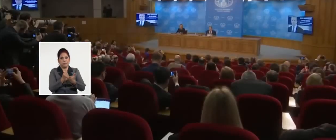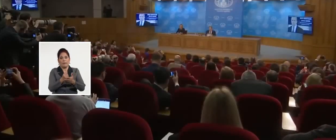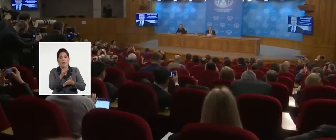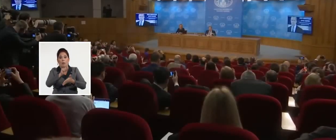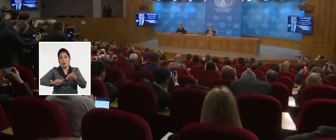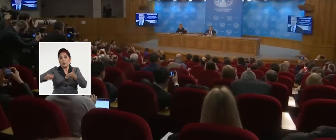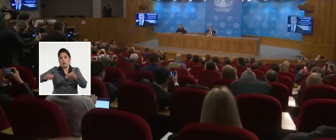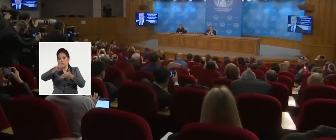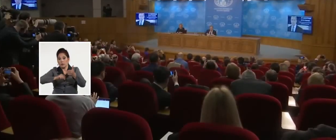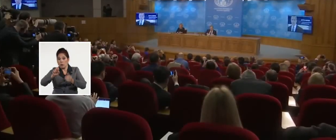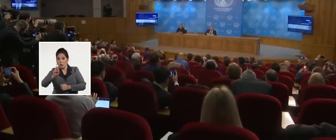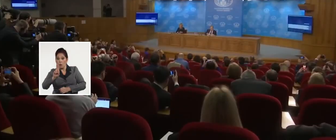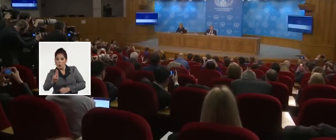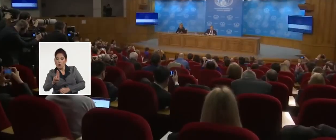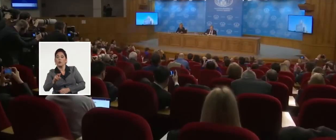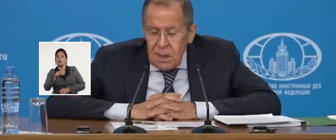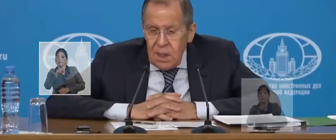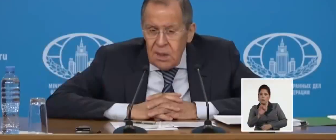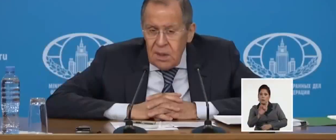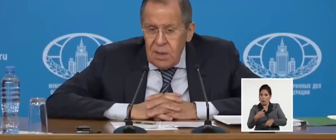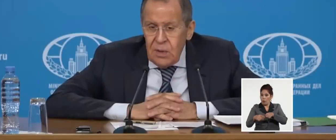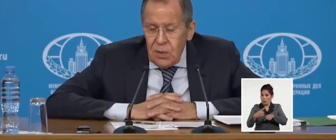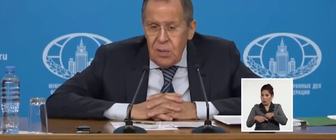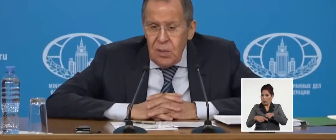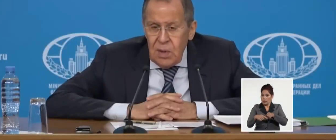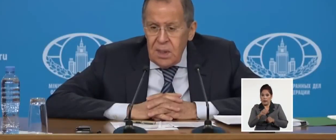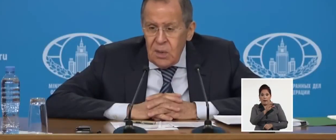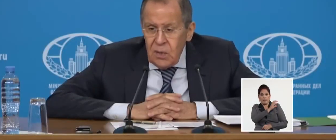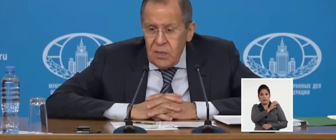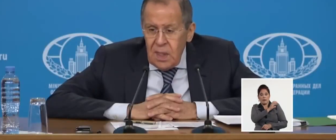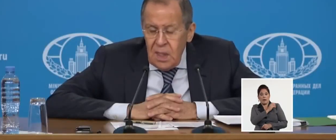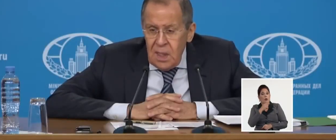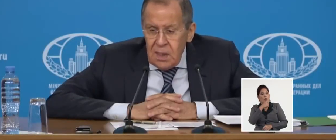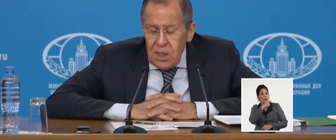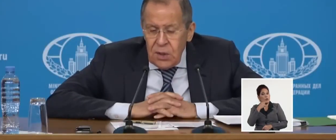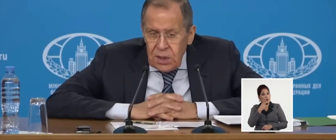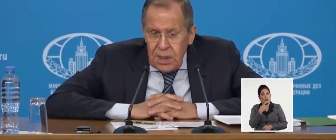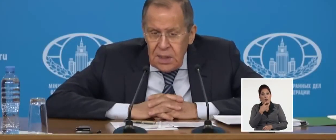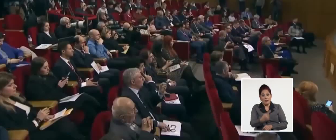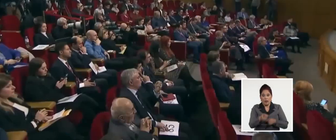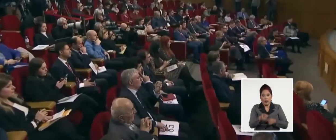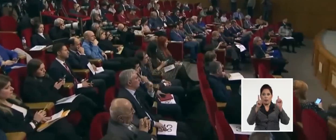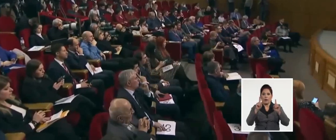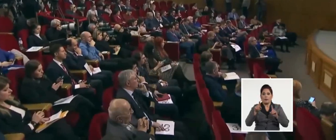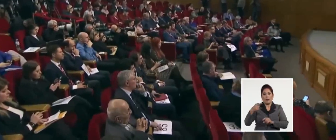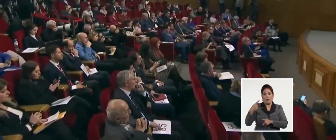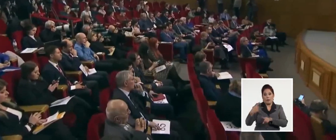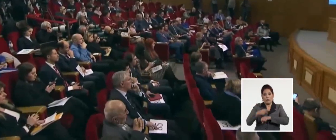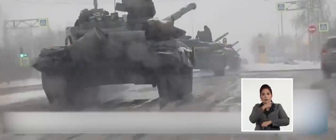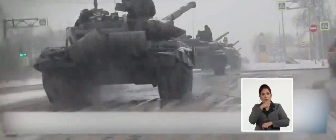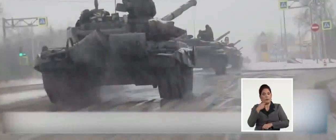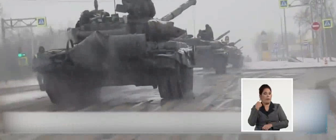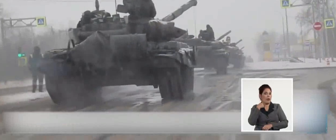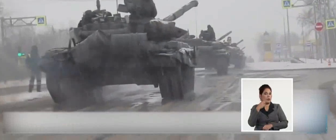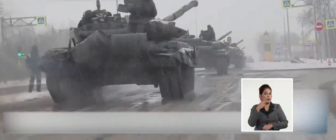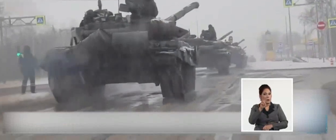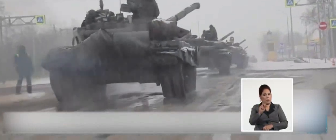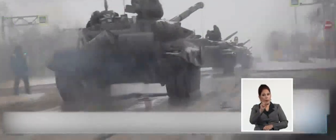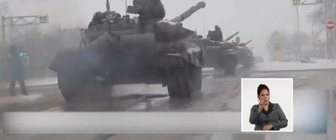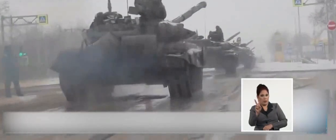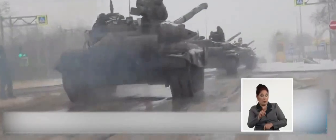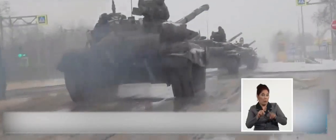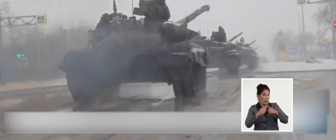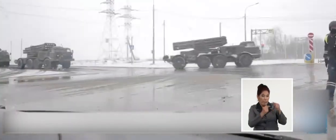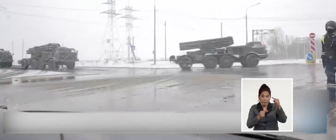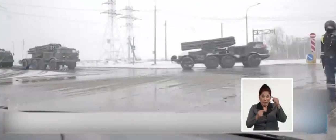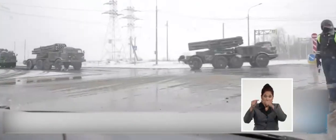ООН. Con declaraciones directas, el canciller ruso expresó las claves de la política exterior de Moscú durante el 2022, pero sobre